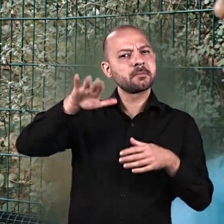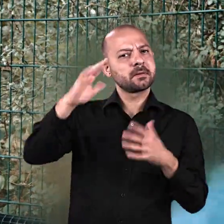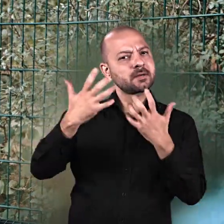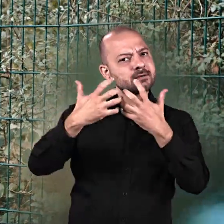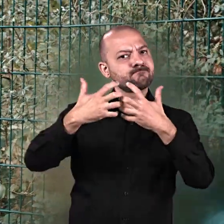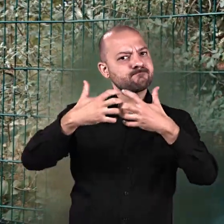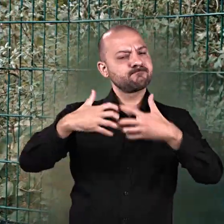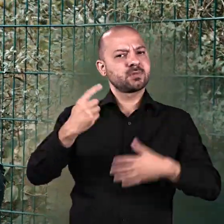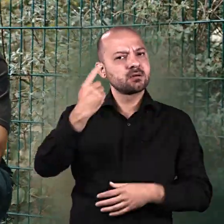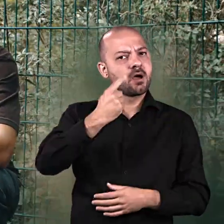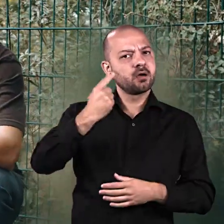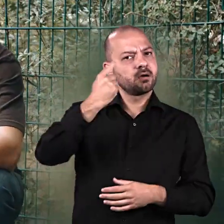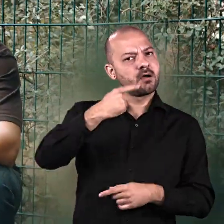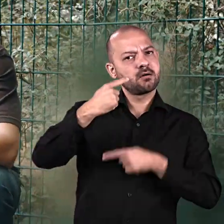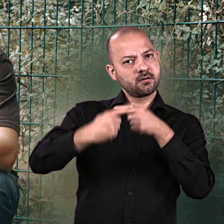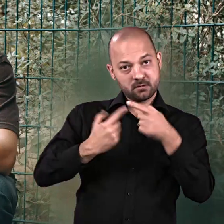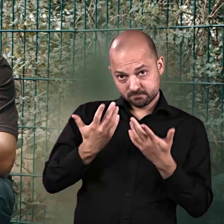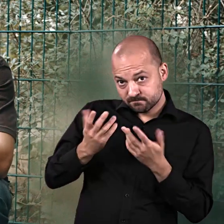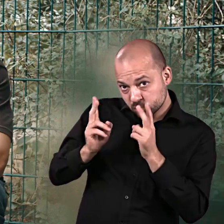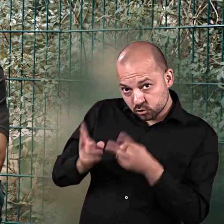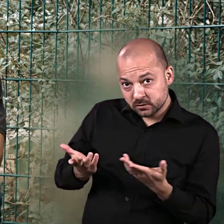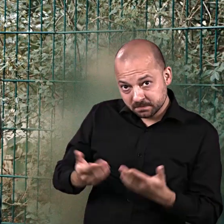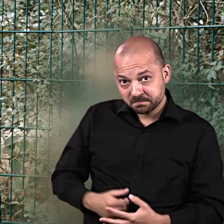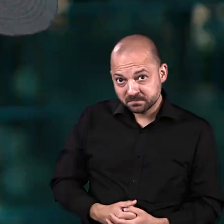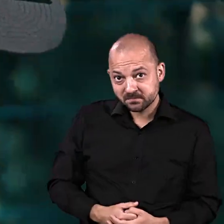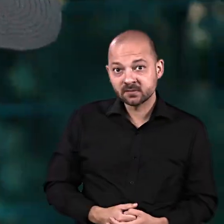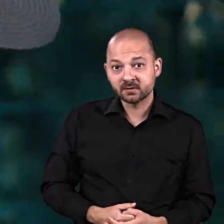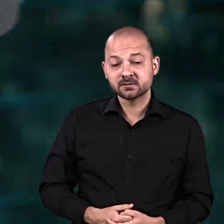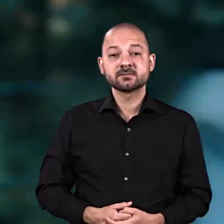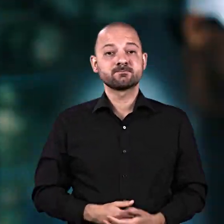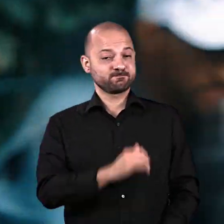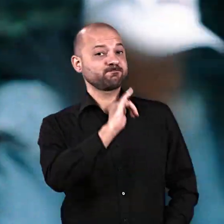gepasst, das hat uns halt die ganzen Jahre dann immer mehr zusammengeschweißt.